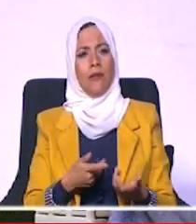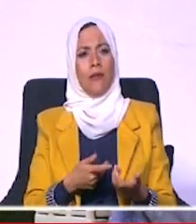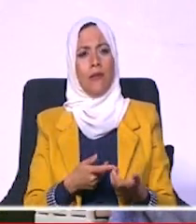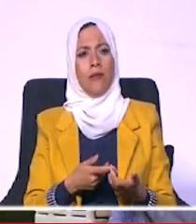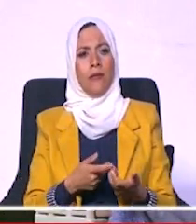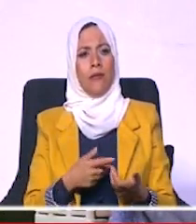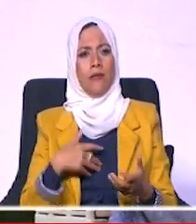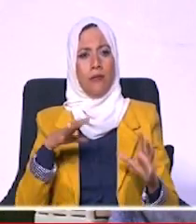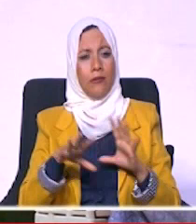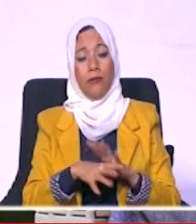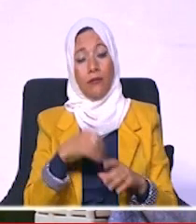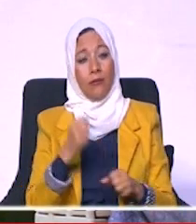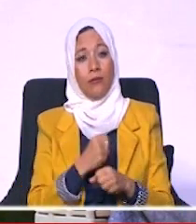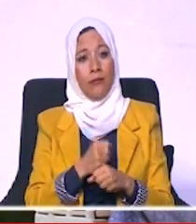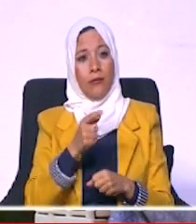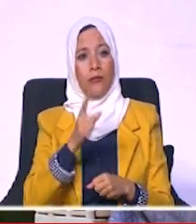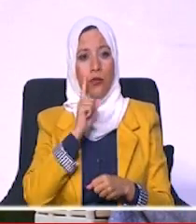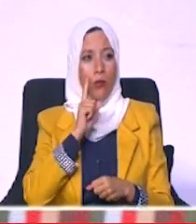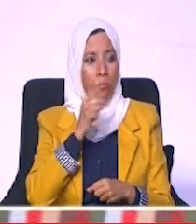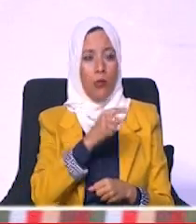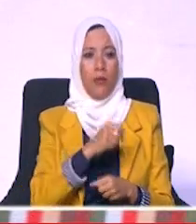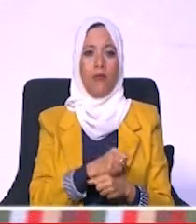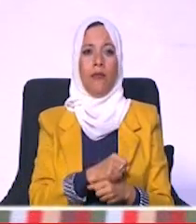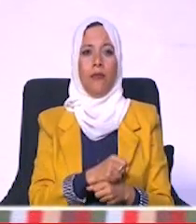تعاملي معاك ومع مامتي،